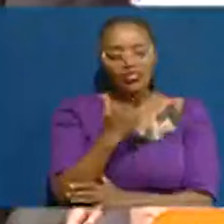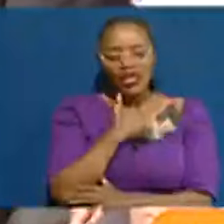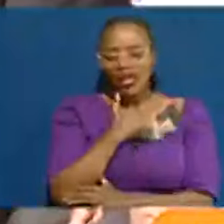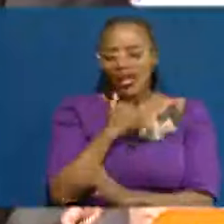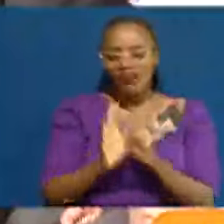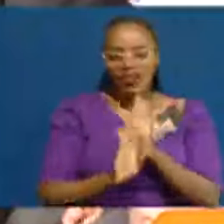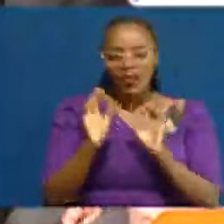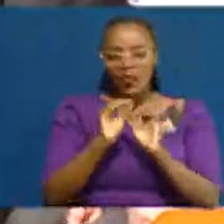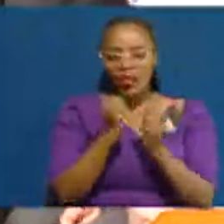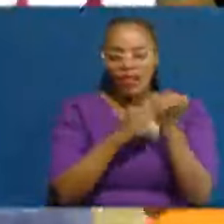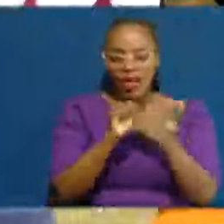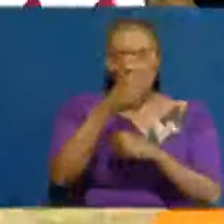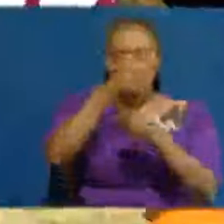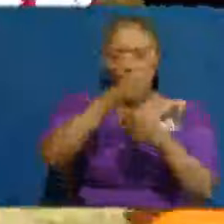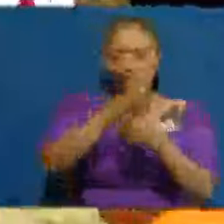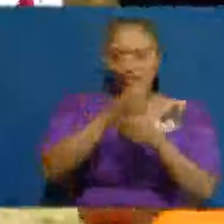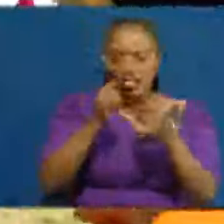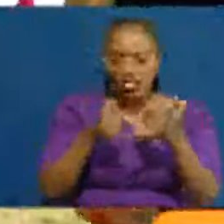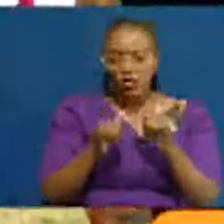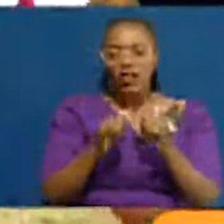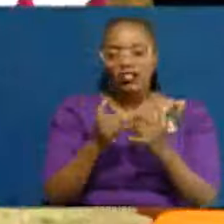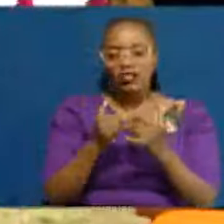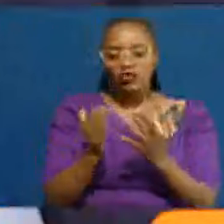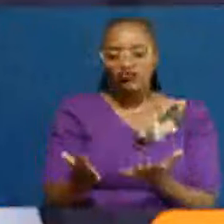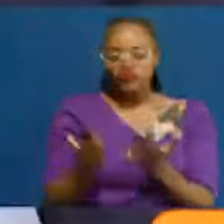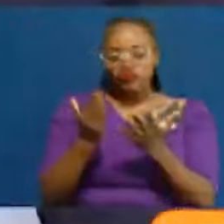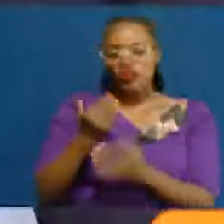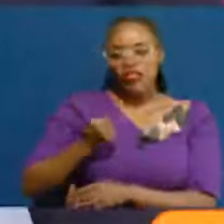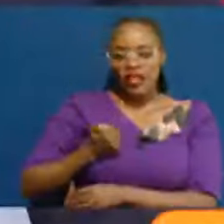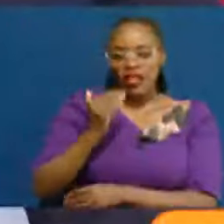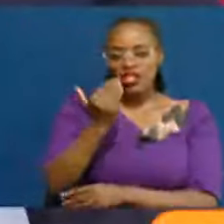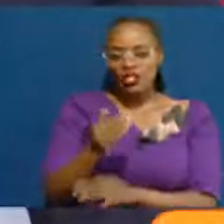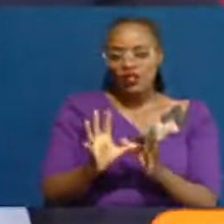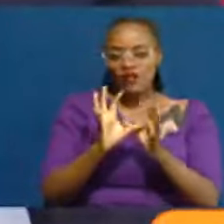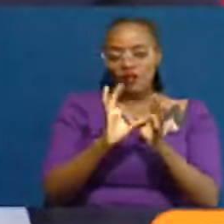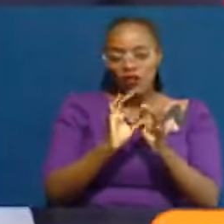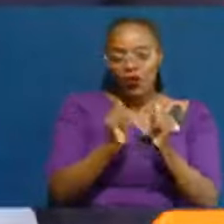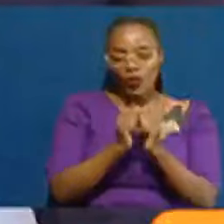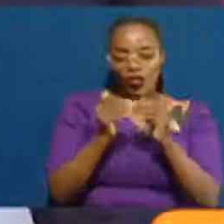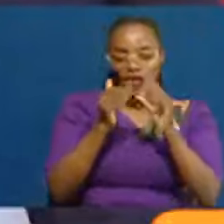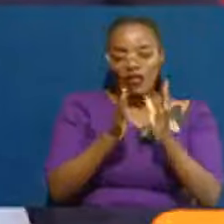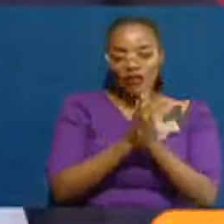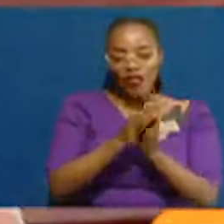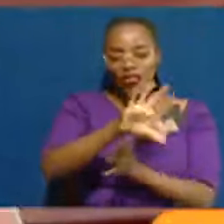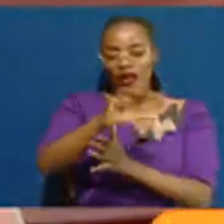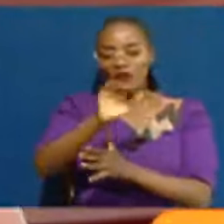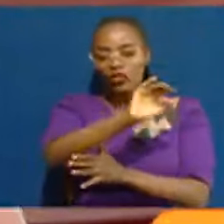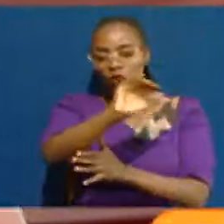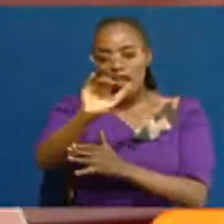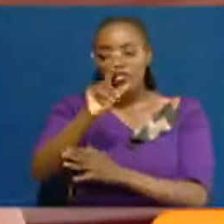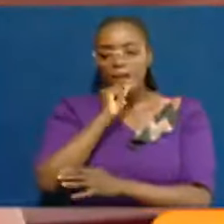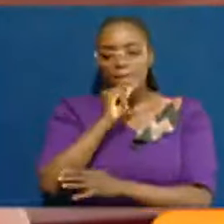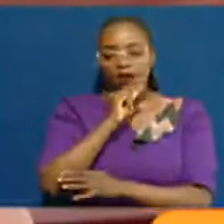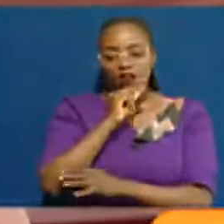ya hatua zilizopigwa katika juhudi za kuwainua watoto wa kike. Na aliungana na uongozi wa shule hiyo na pia kaunti kuwahimiza wavulana